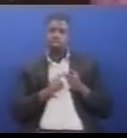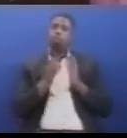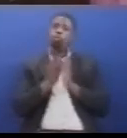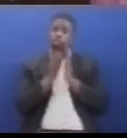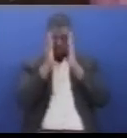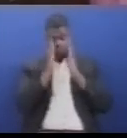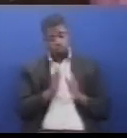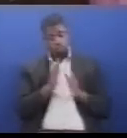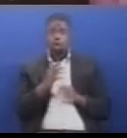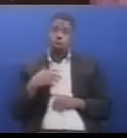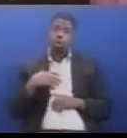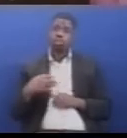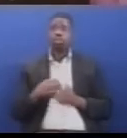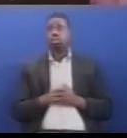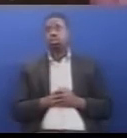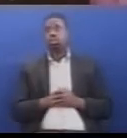Waziri,